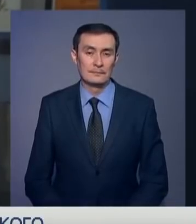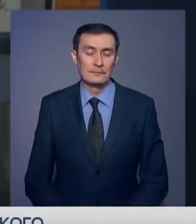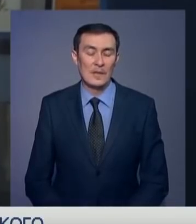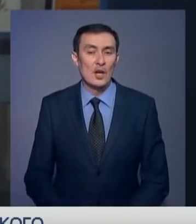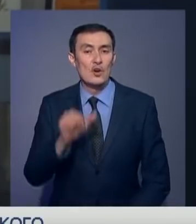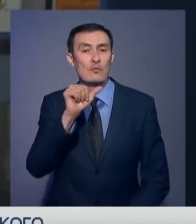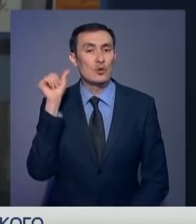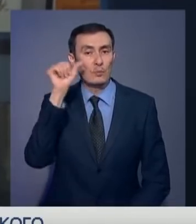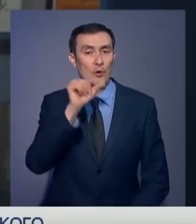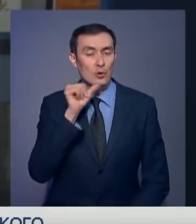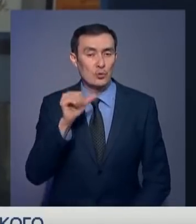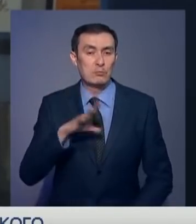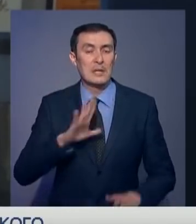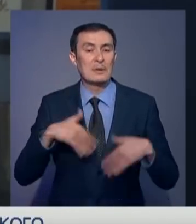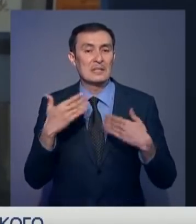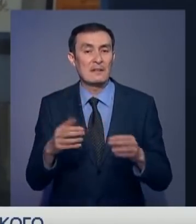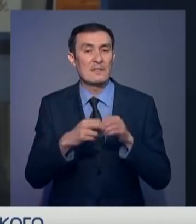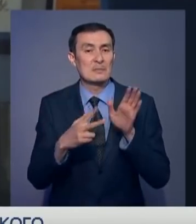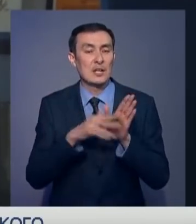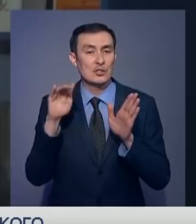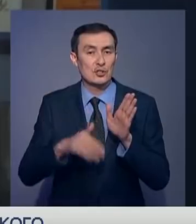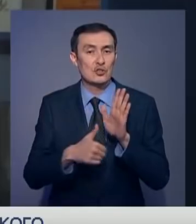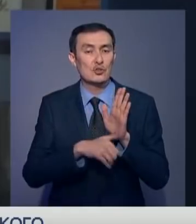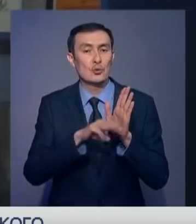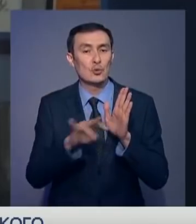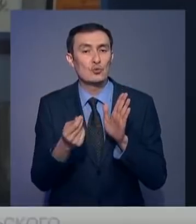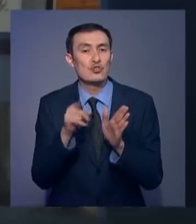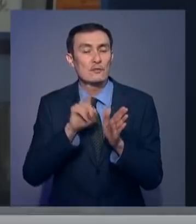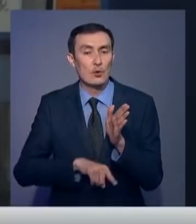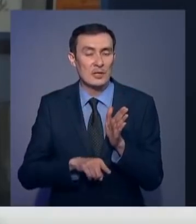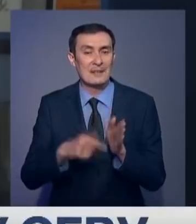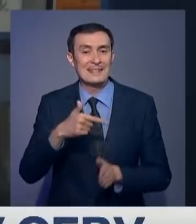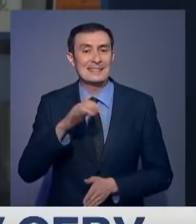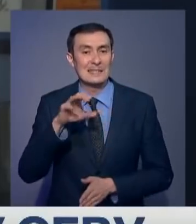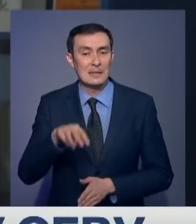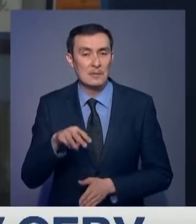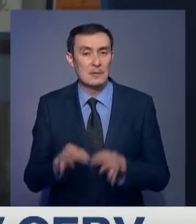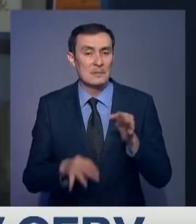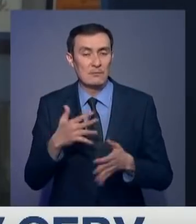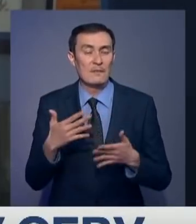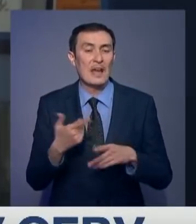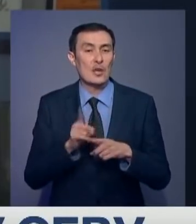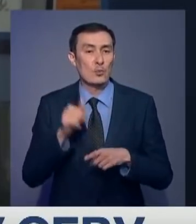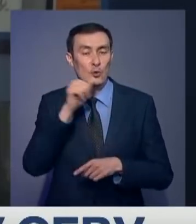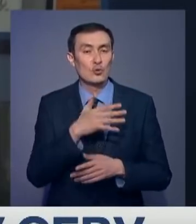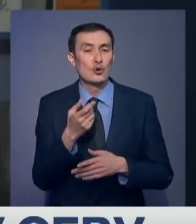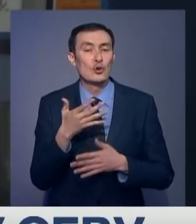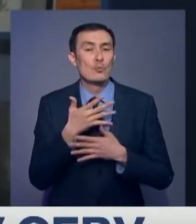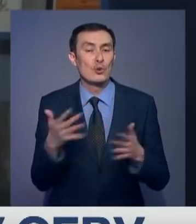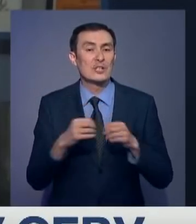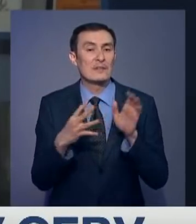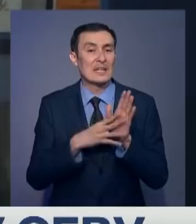В прошлом году аграриям предоставили 18 600 тонн удешевленного ГСМ. В этом году выделено чуть больше 19 тысяч